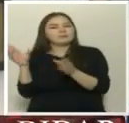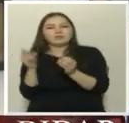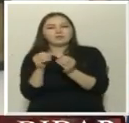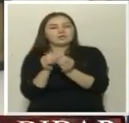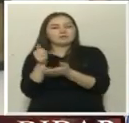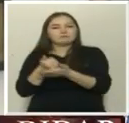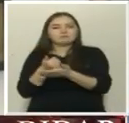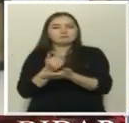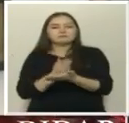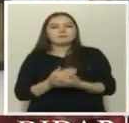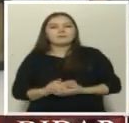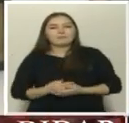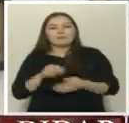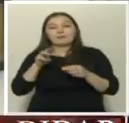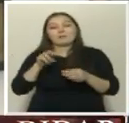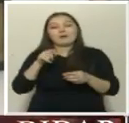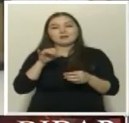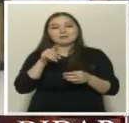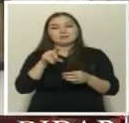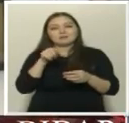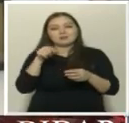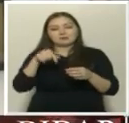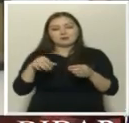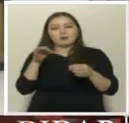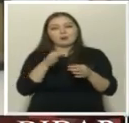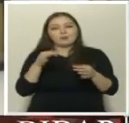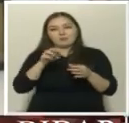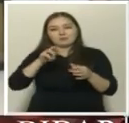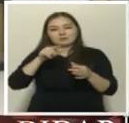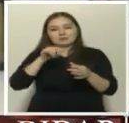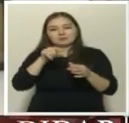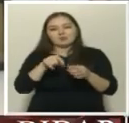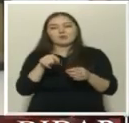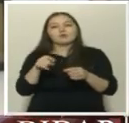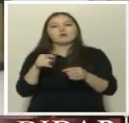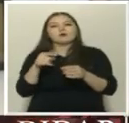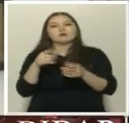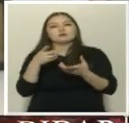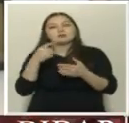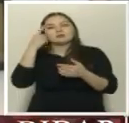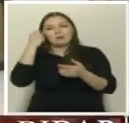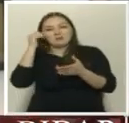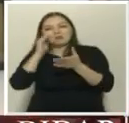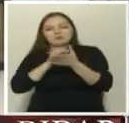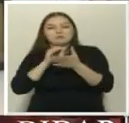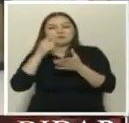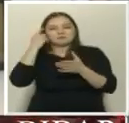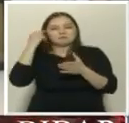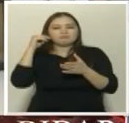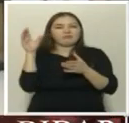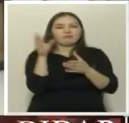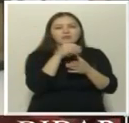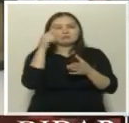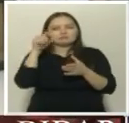берег для ахм известным мангославский поэт драматург с веткалинов Жан благословил меня на постановку этой пьесы подготовка